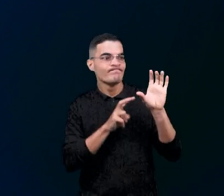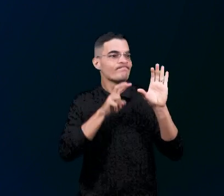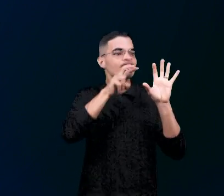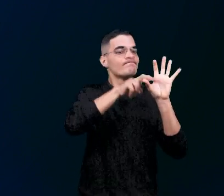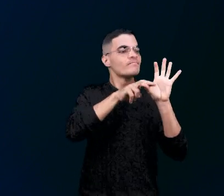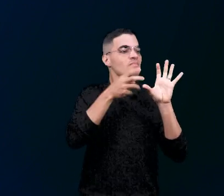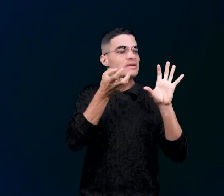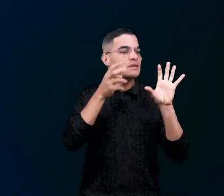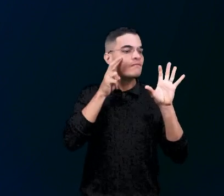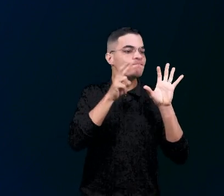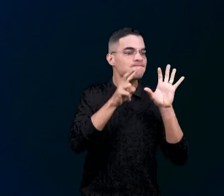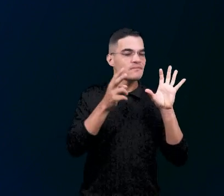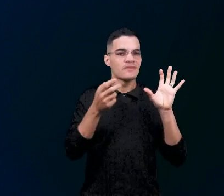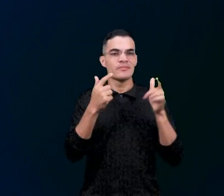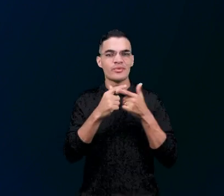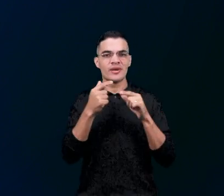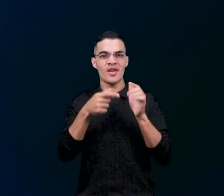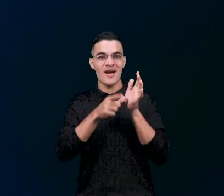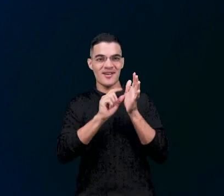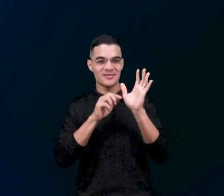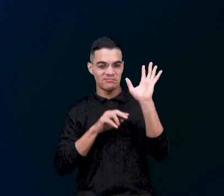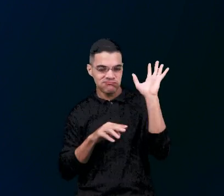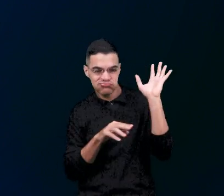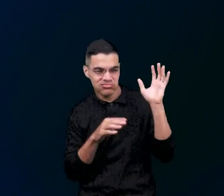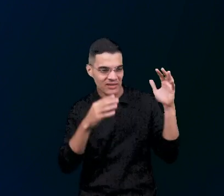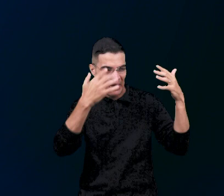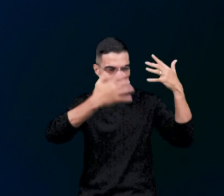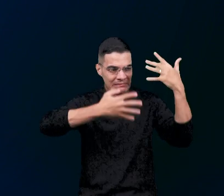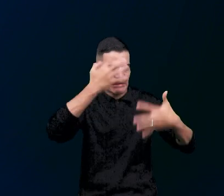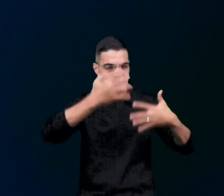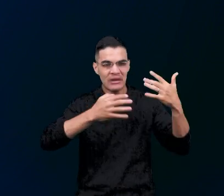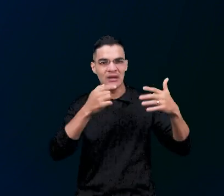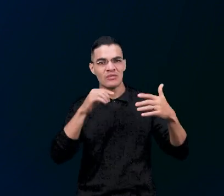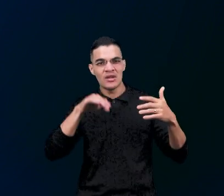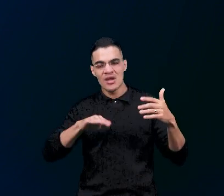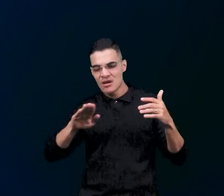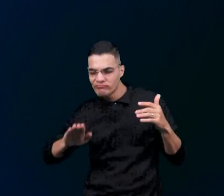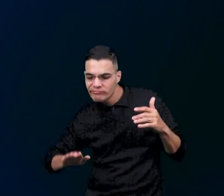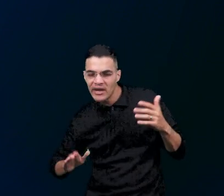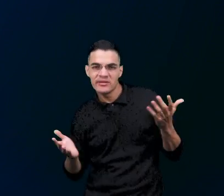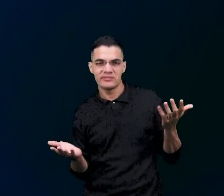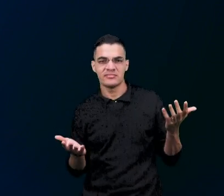Jésus, il ne pouvait pas à cause de la foule, car il était de